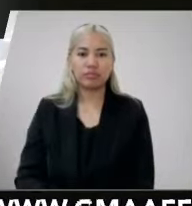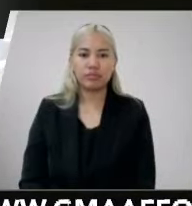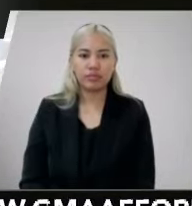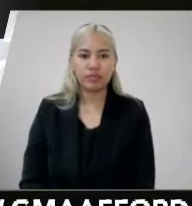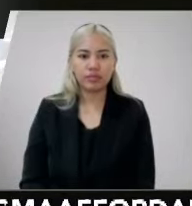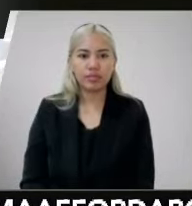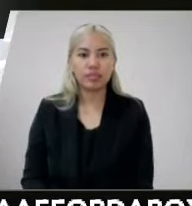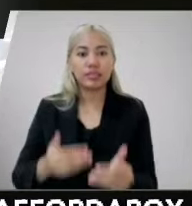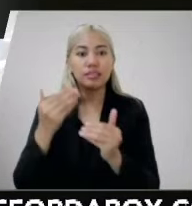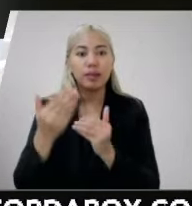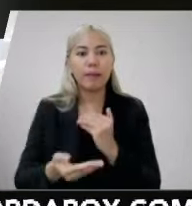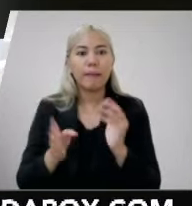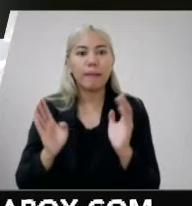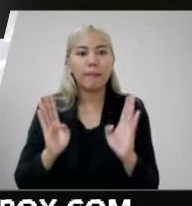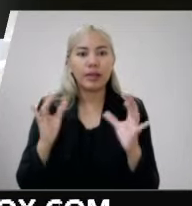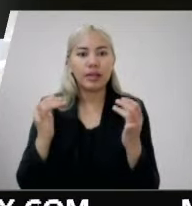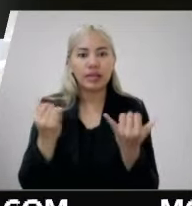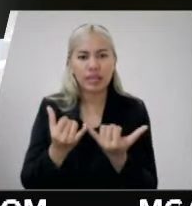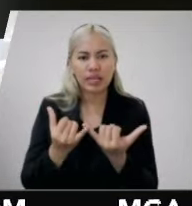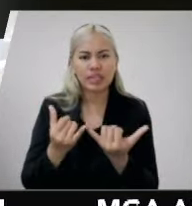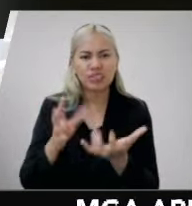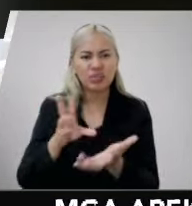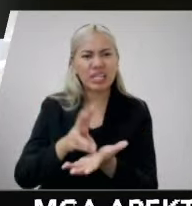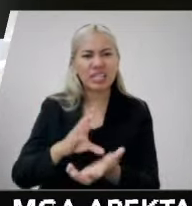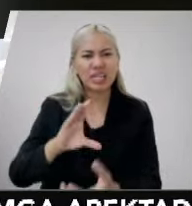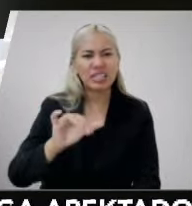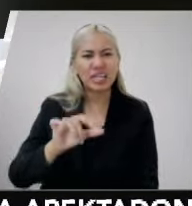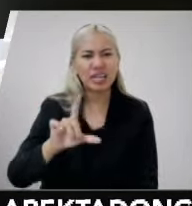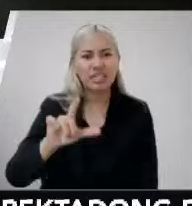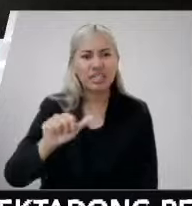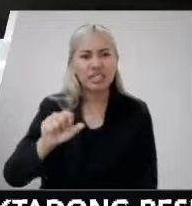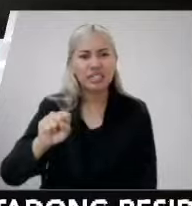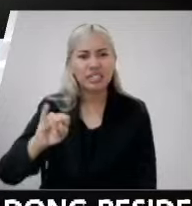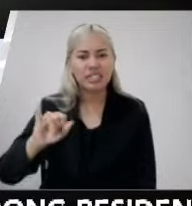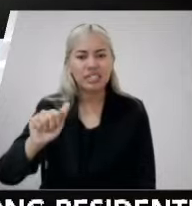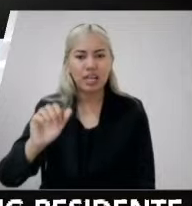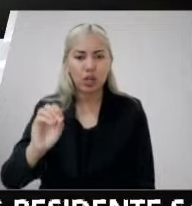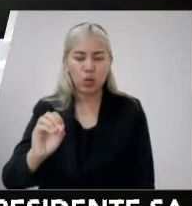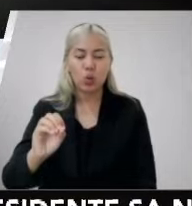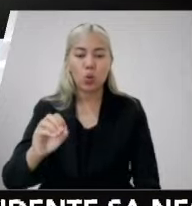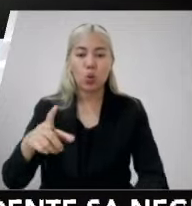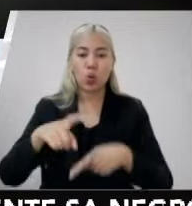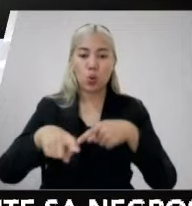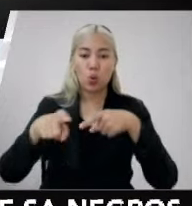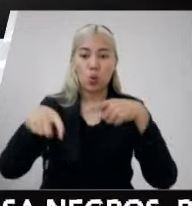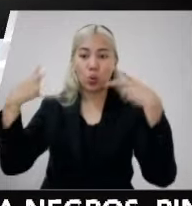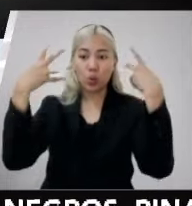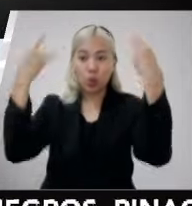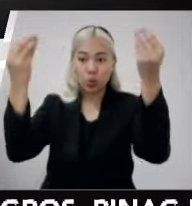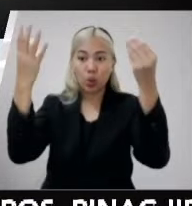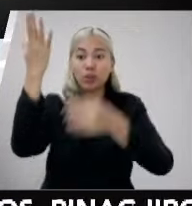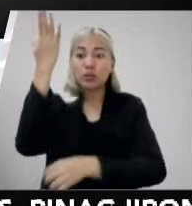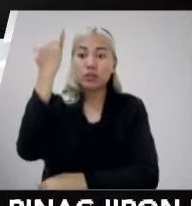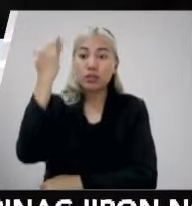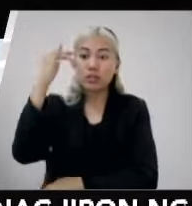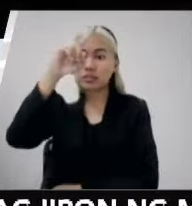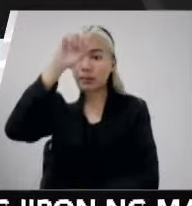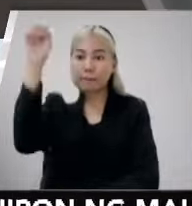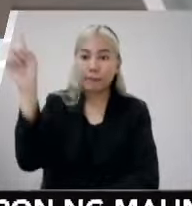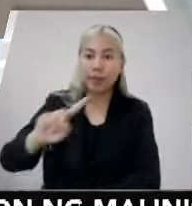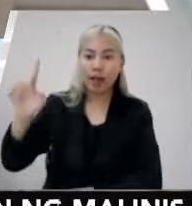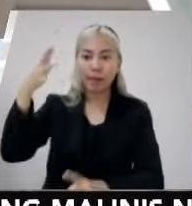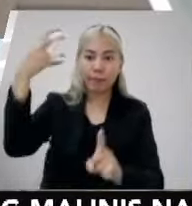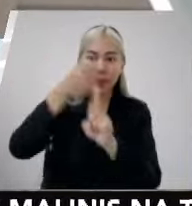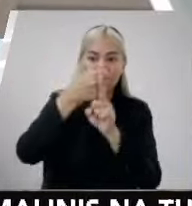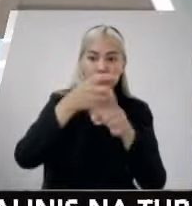nagsaing sa Calasiao ang nawalan ng kuryente matapos suong tamaan ng kidlat Ang Street lights ayon sa Barangay Council